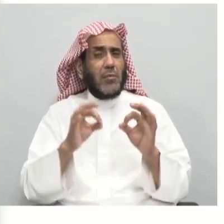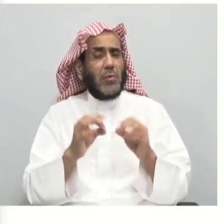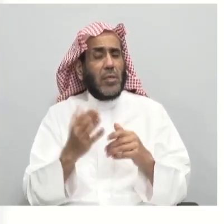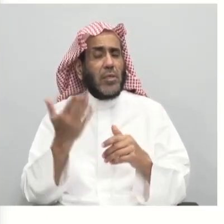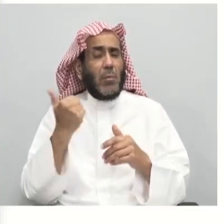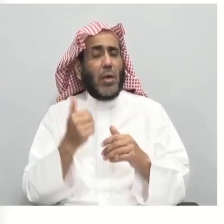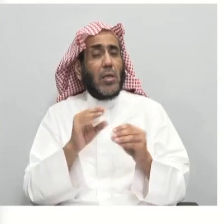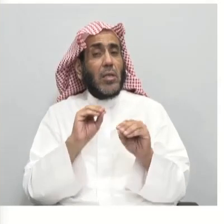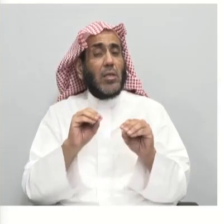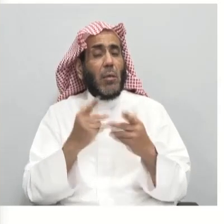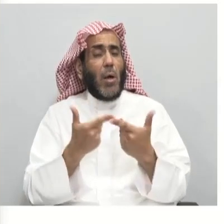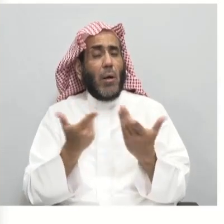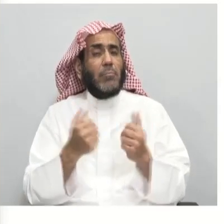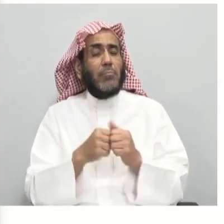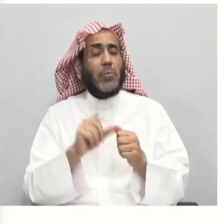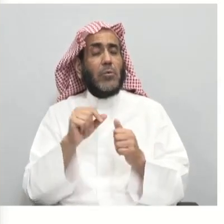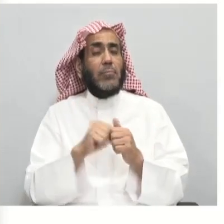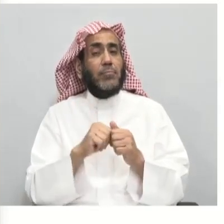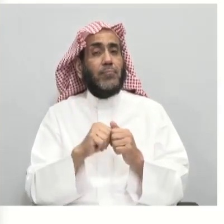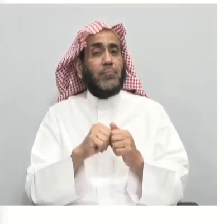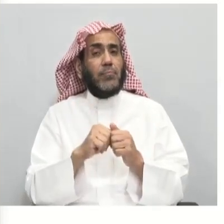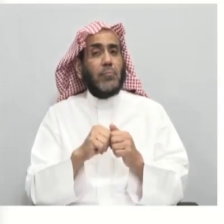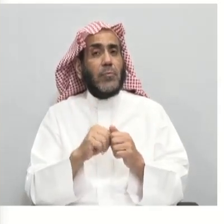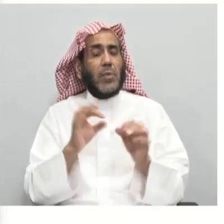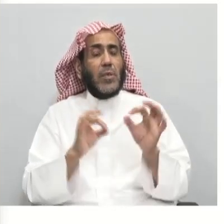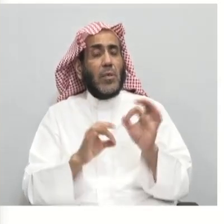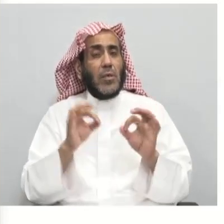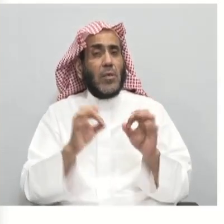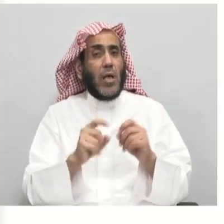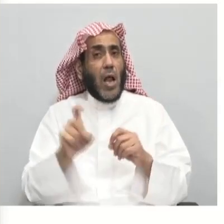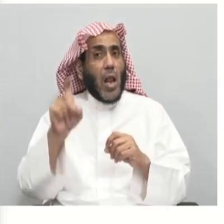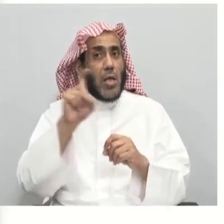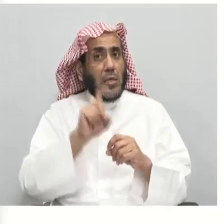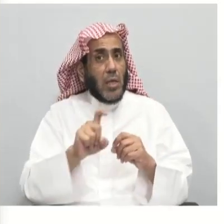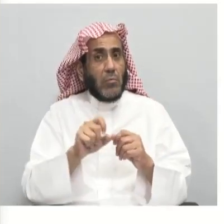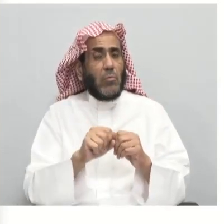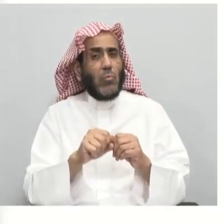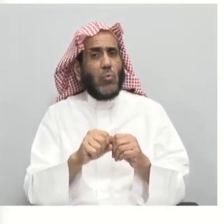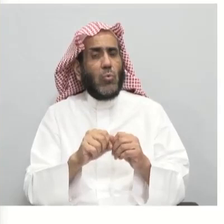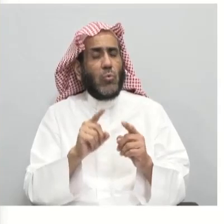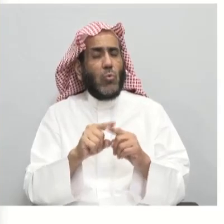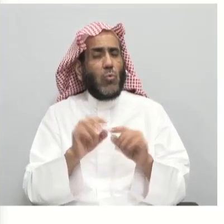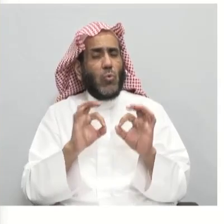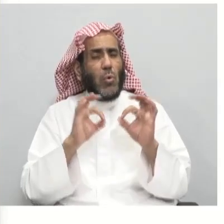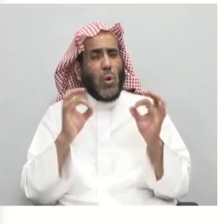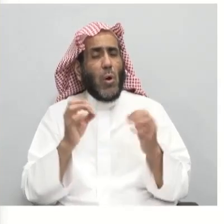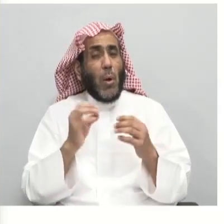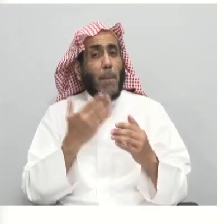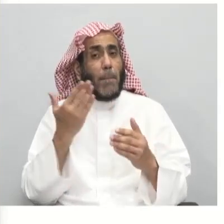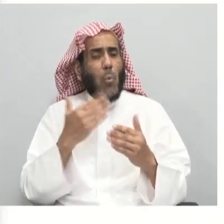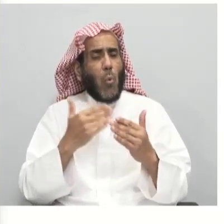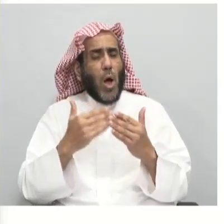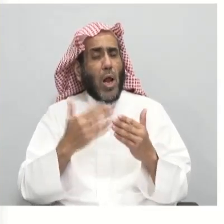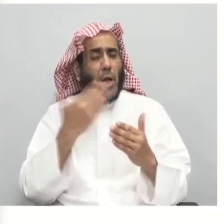السابقه التي درسناها احسنتم استراتيجيه الاسئله وتكون في جميع مراحل القراءه